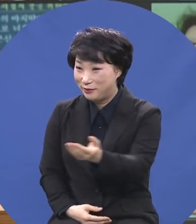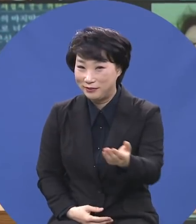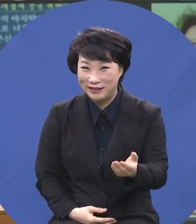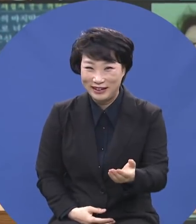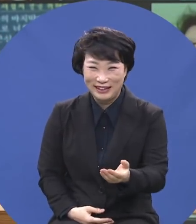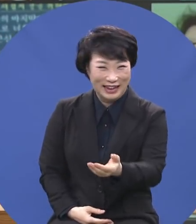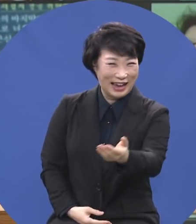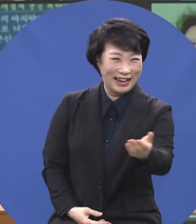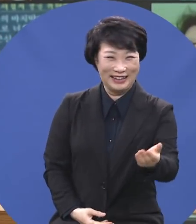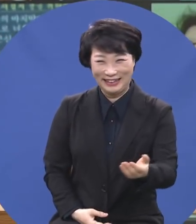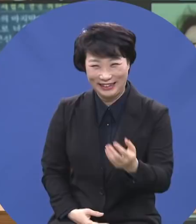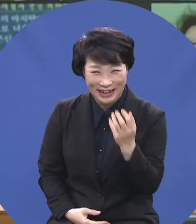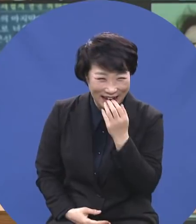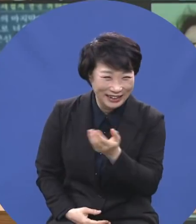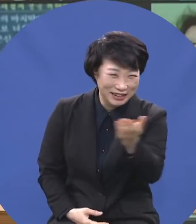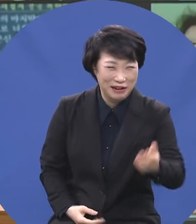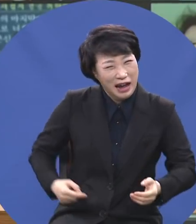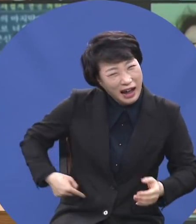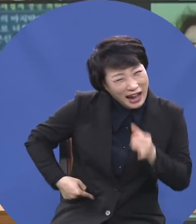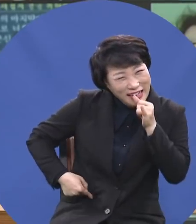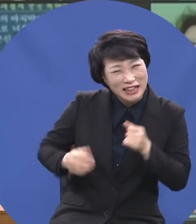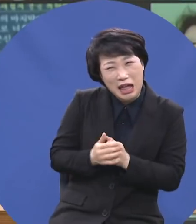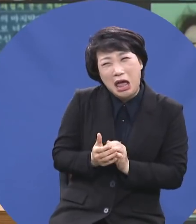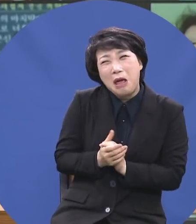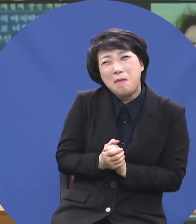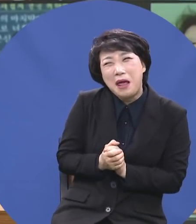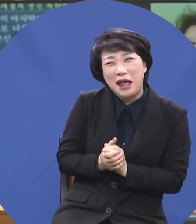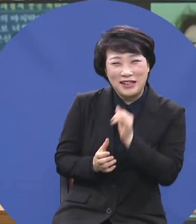봐, 조금 마음에 찔리니까